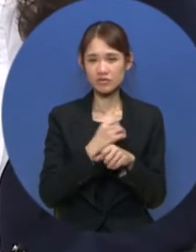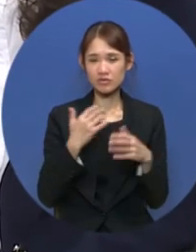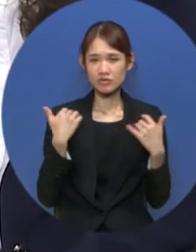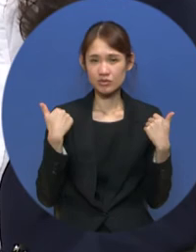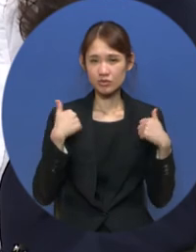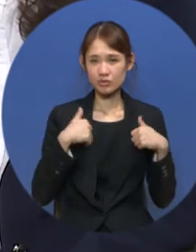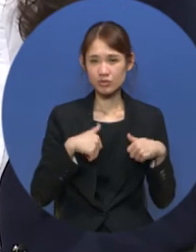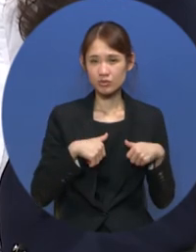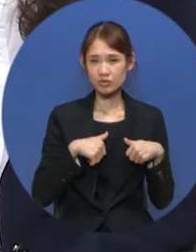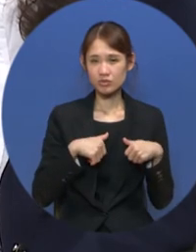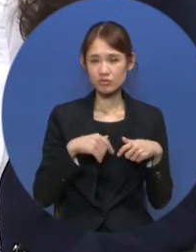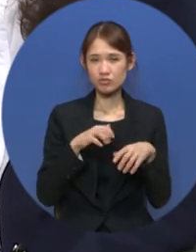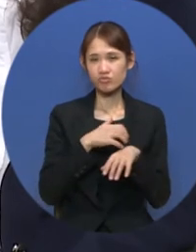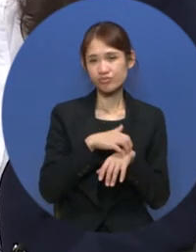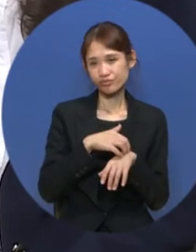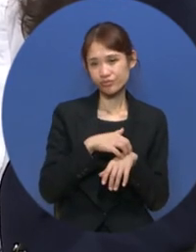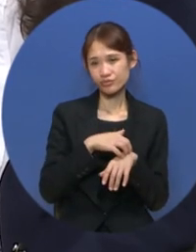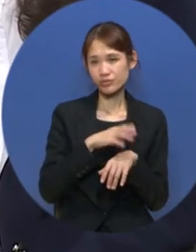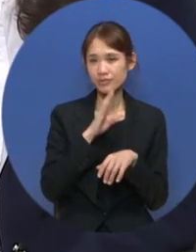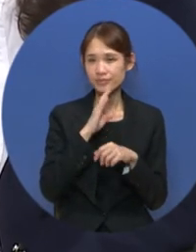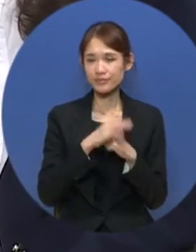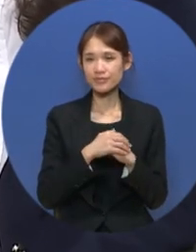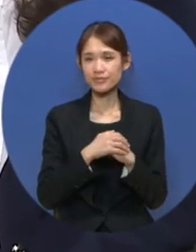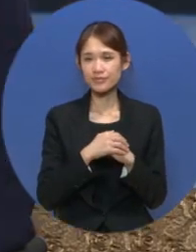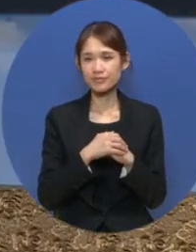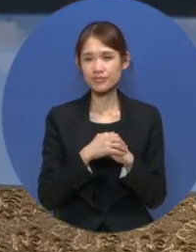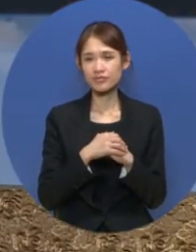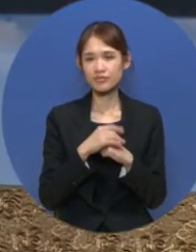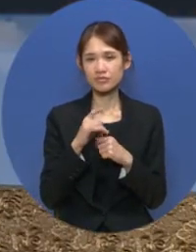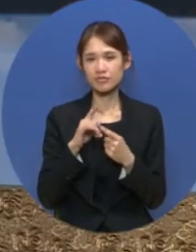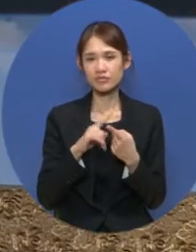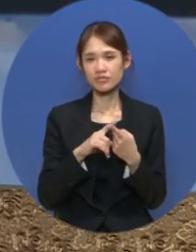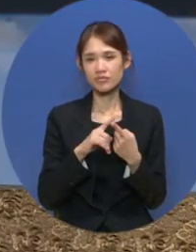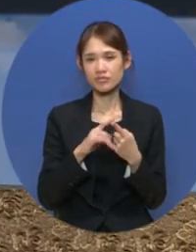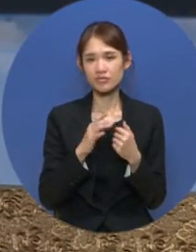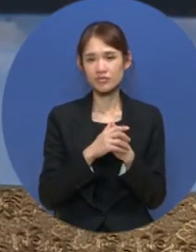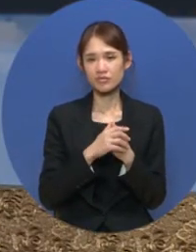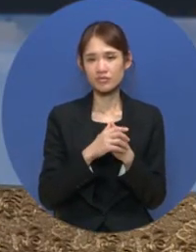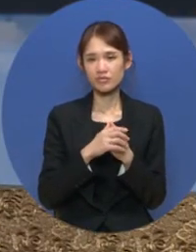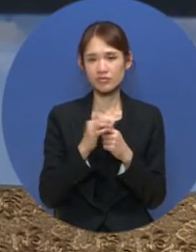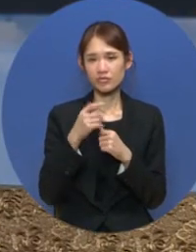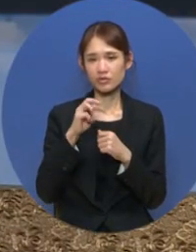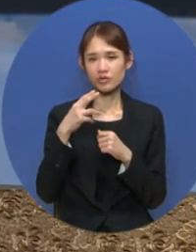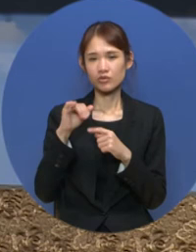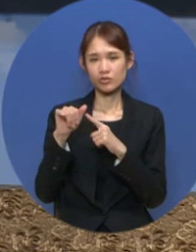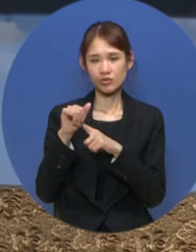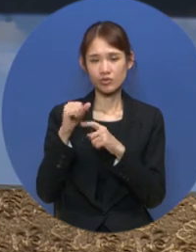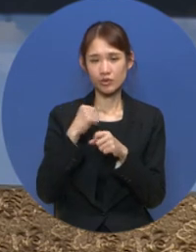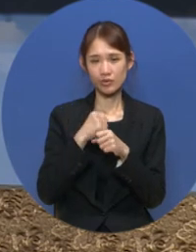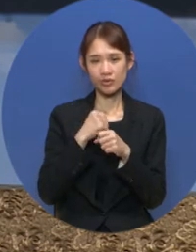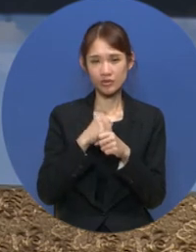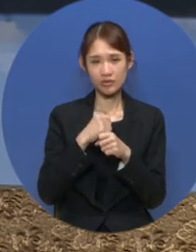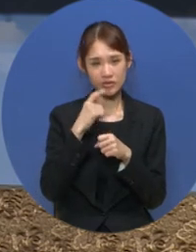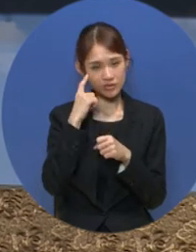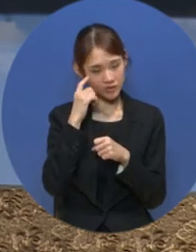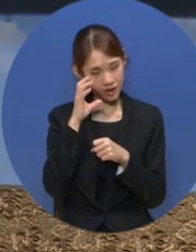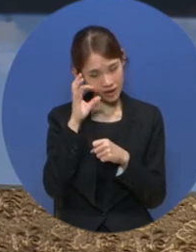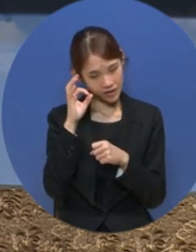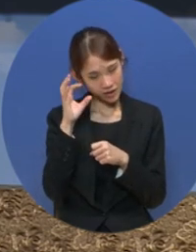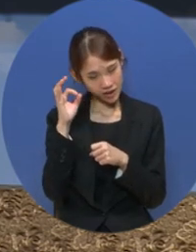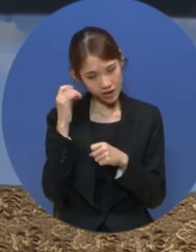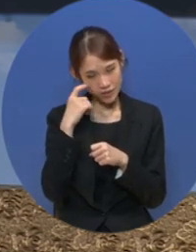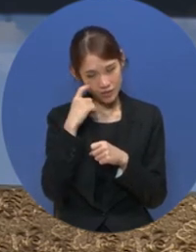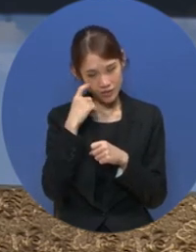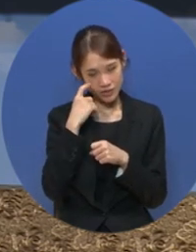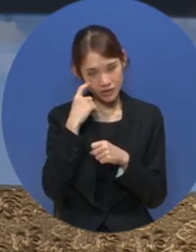사무실에서 앉아있을 때 코트 입고 있으면 좀 불편해요. 그렇죠. 네. 근데 그거를 이제 하티스트에서 만들었어요. 그러니까